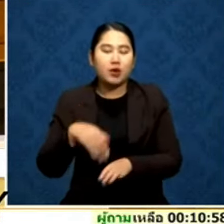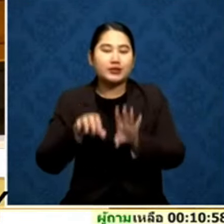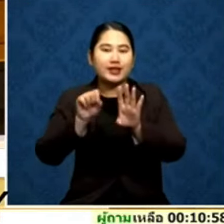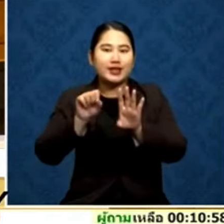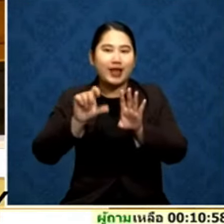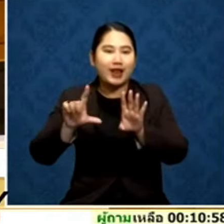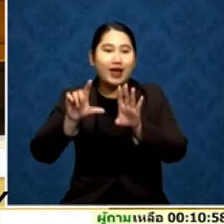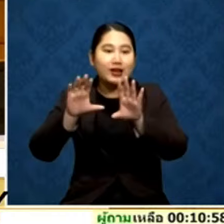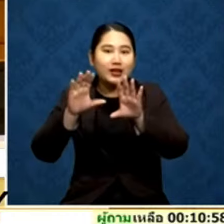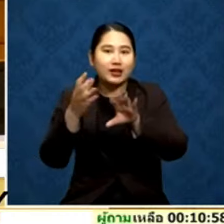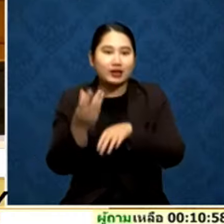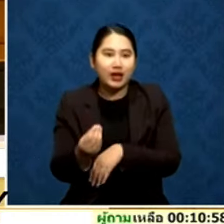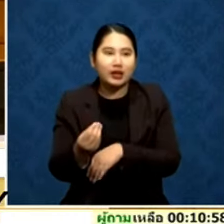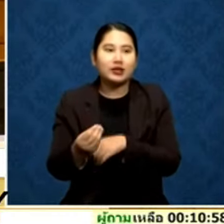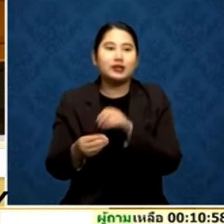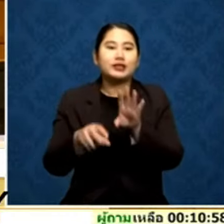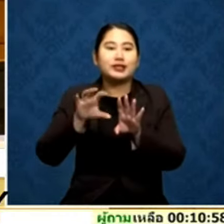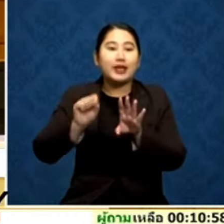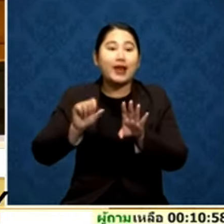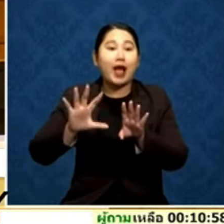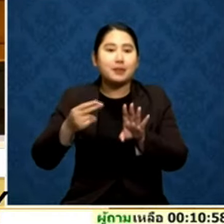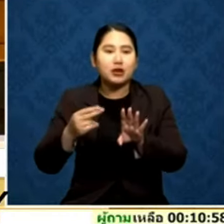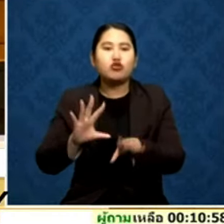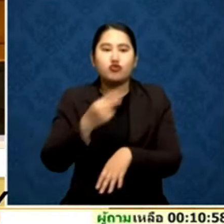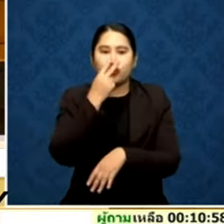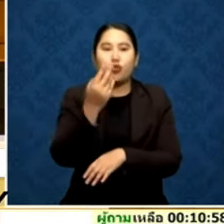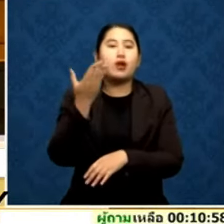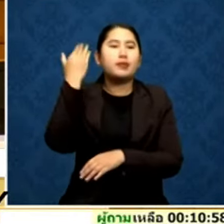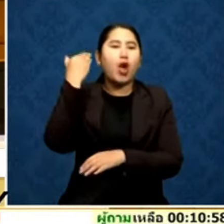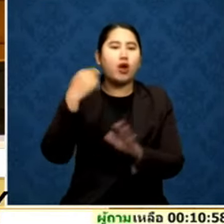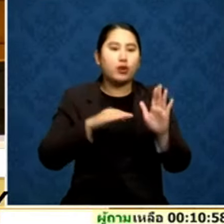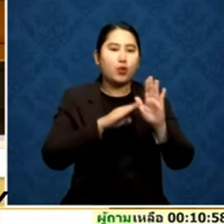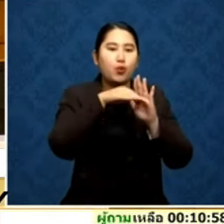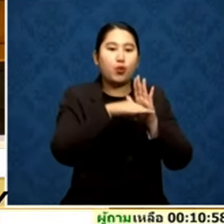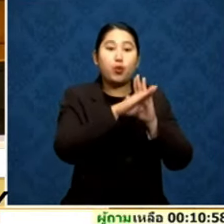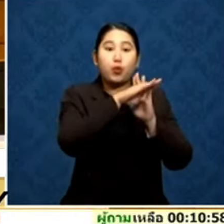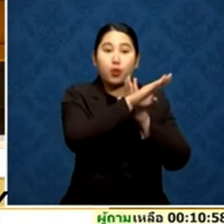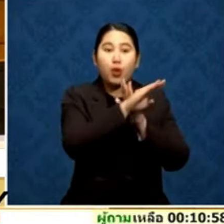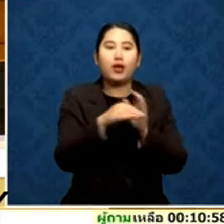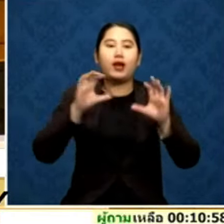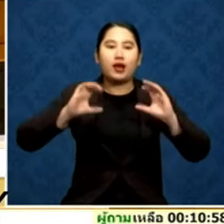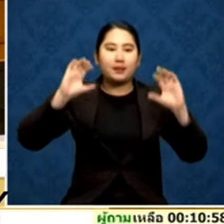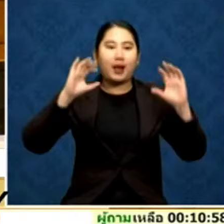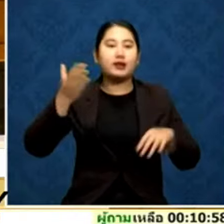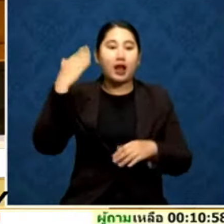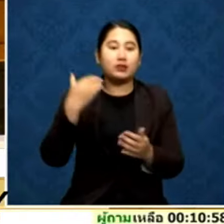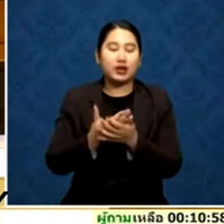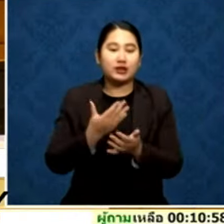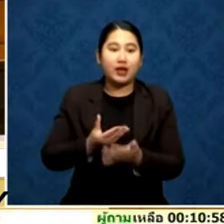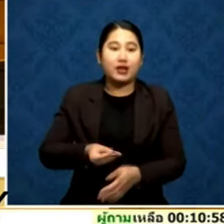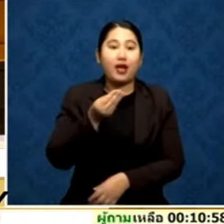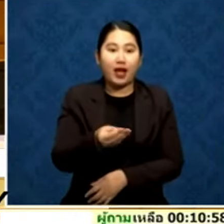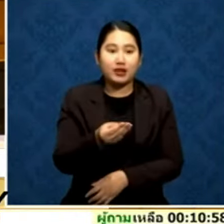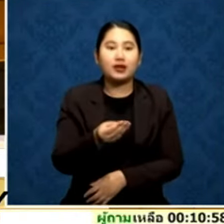500,000 ล้านเนี่ยเราดูจากสถิติเก่าที่เรามีการตั้งแต่รัฐบาลที่ผ่านมาว่ามีการแจกเงินนะ